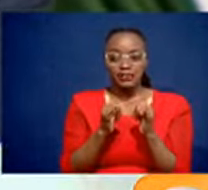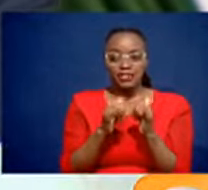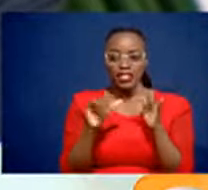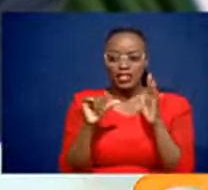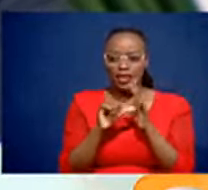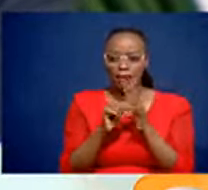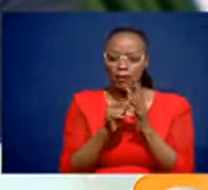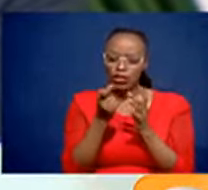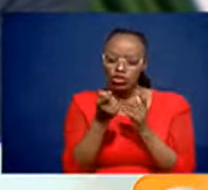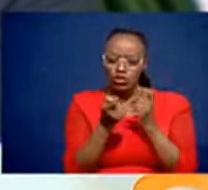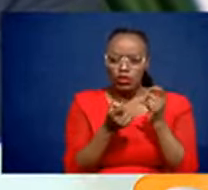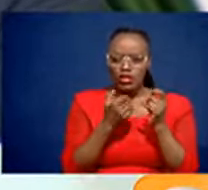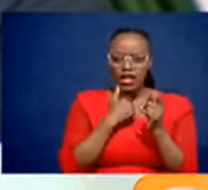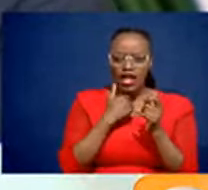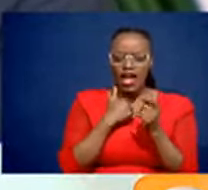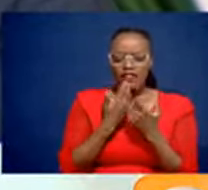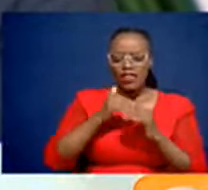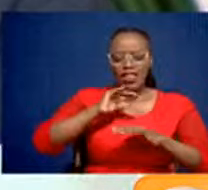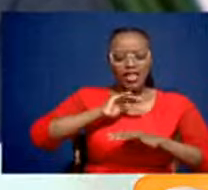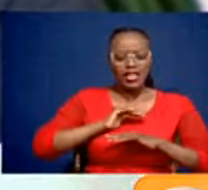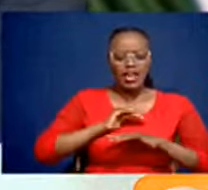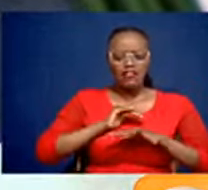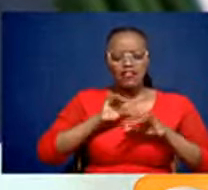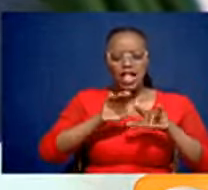Matatizo kidogo ni kwamba hatuna ardhi ya kutosha.